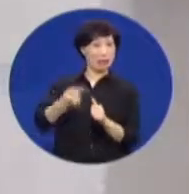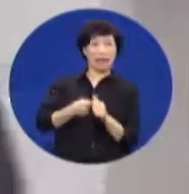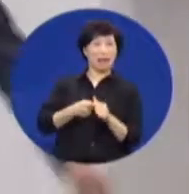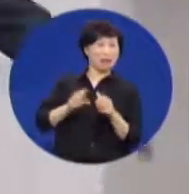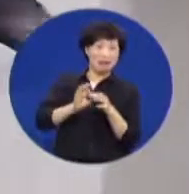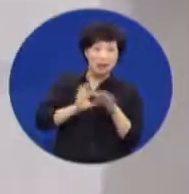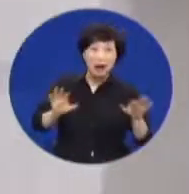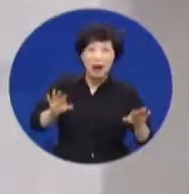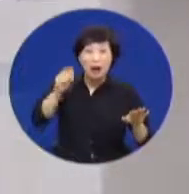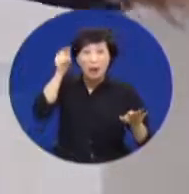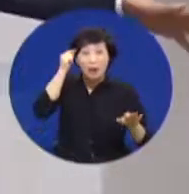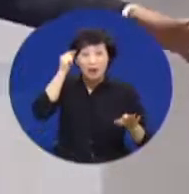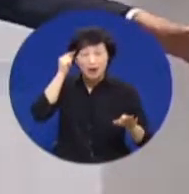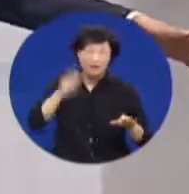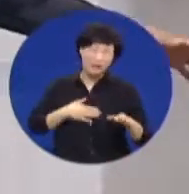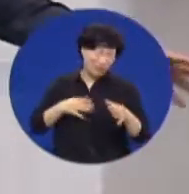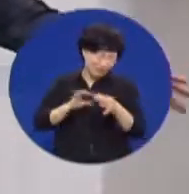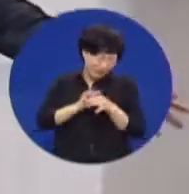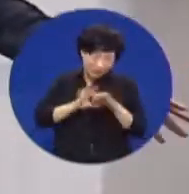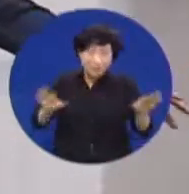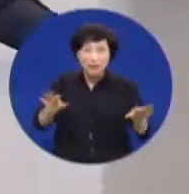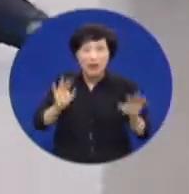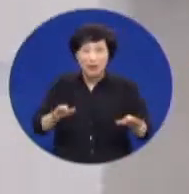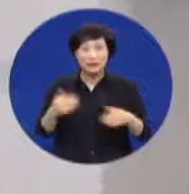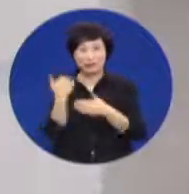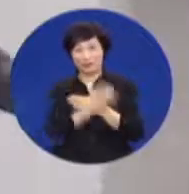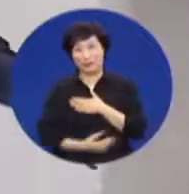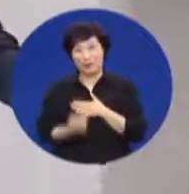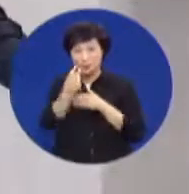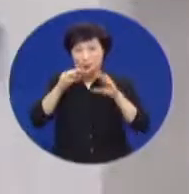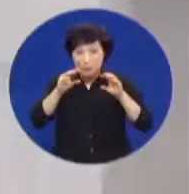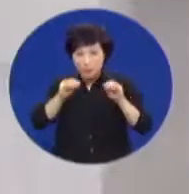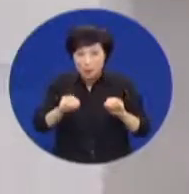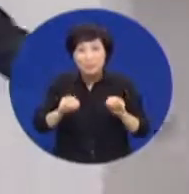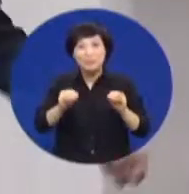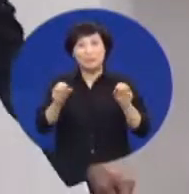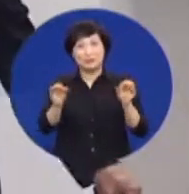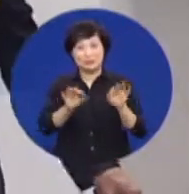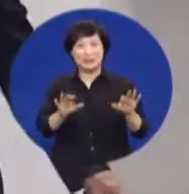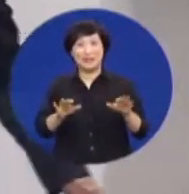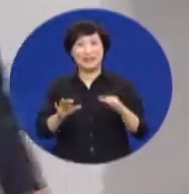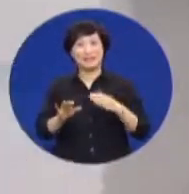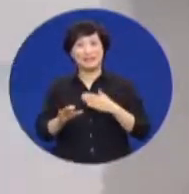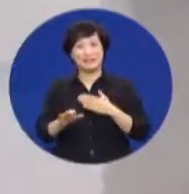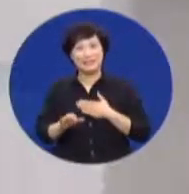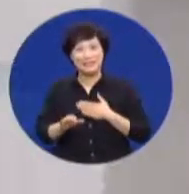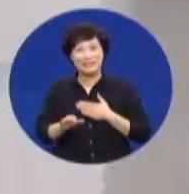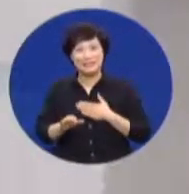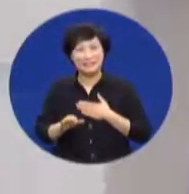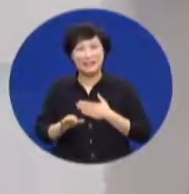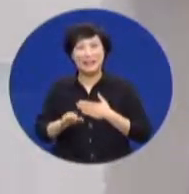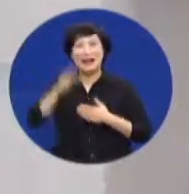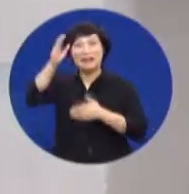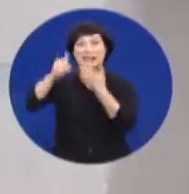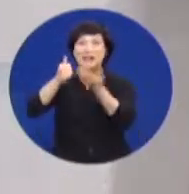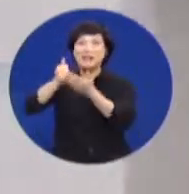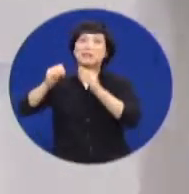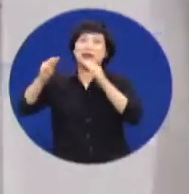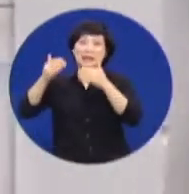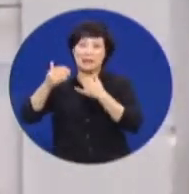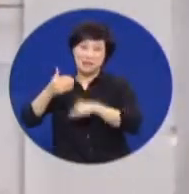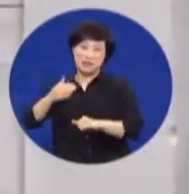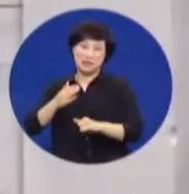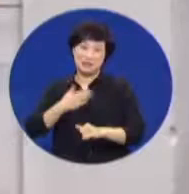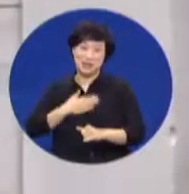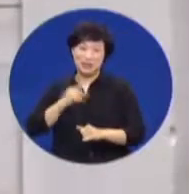어때요? 아무 상관없어. 육신 끝나는 순간에 하나님의